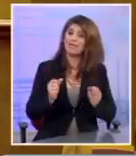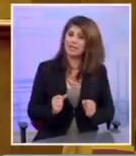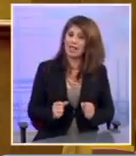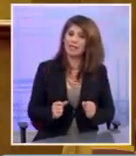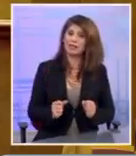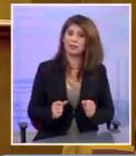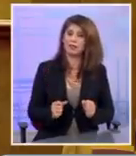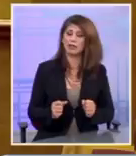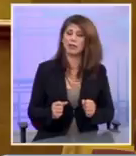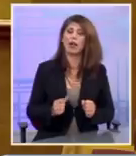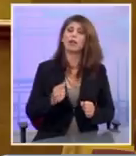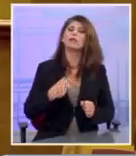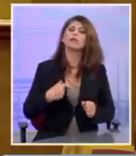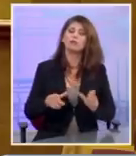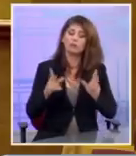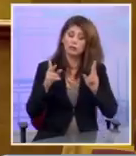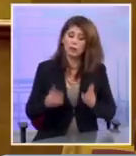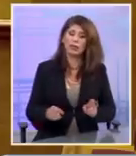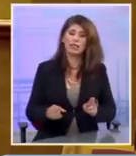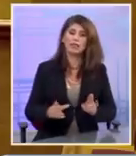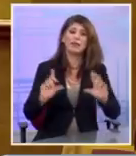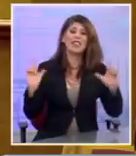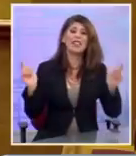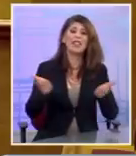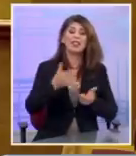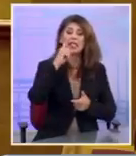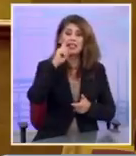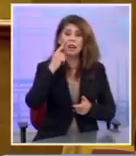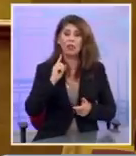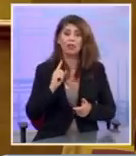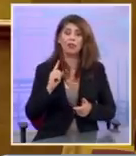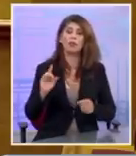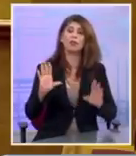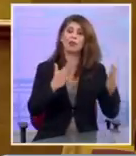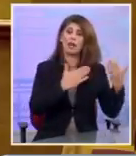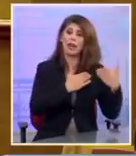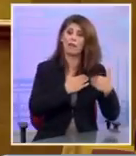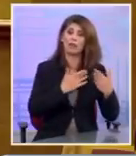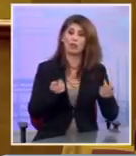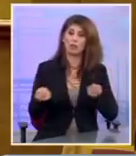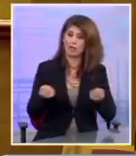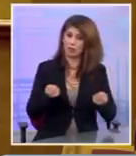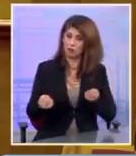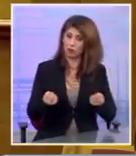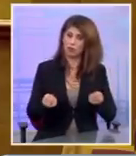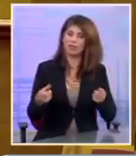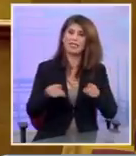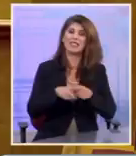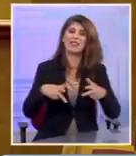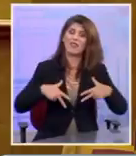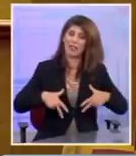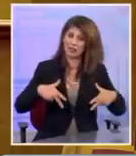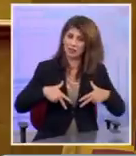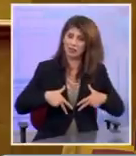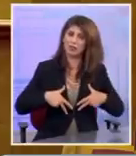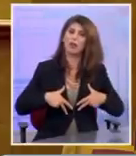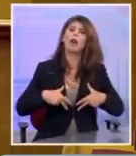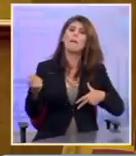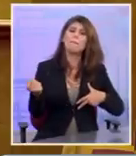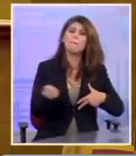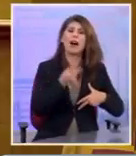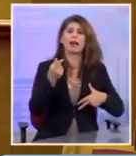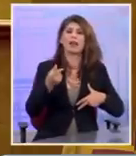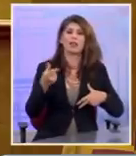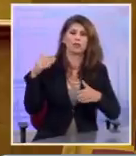μας αποτρέψαμε την εθνική τραγωδία που με τους ανεύθυνους χειρισμούς της συγκυβέρνησής σας παραλίγο